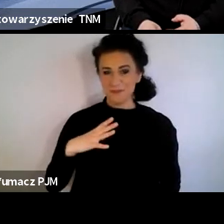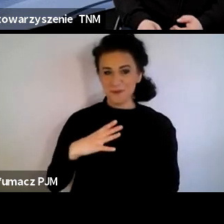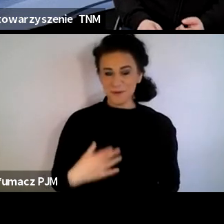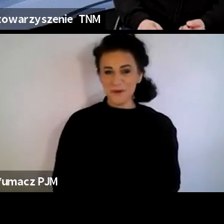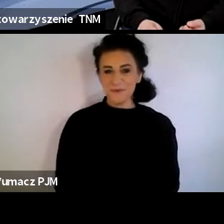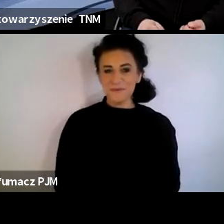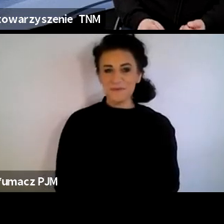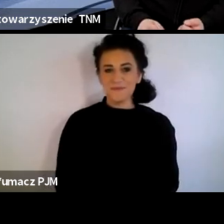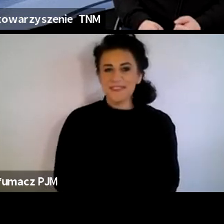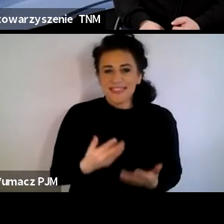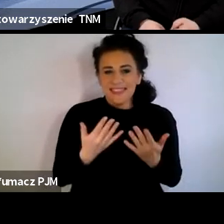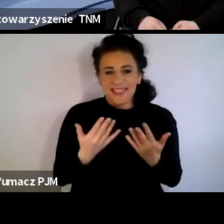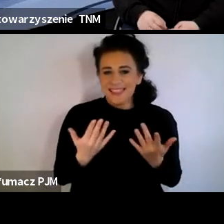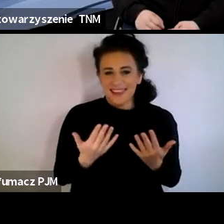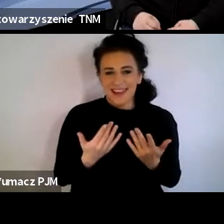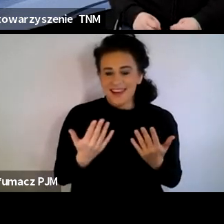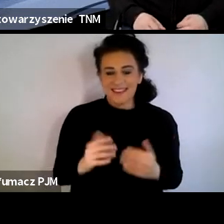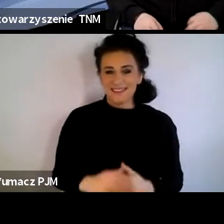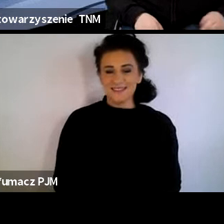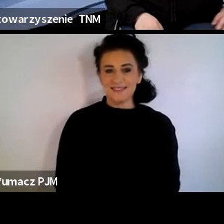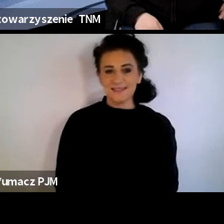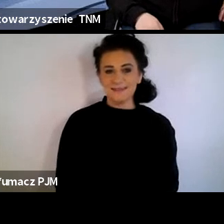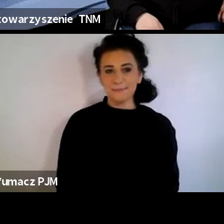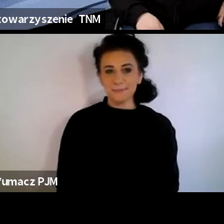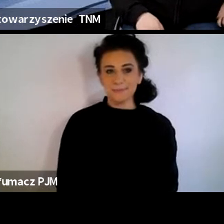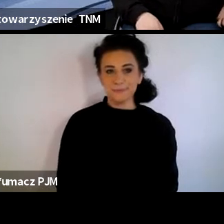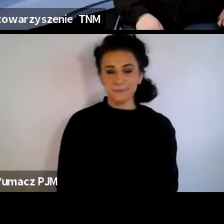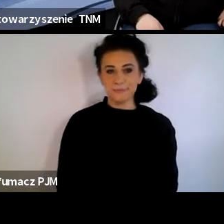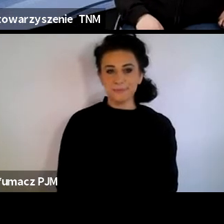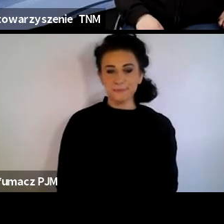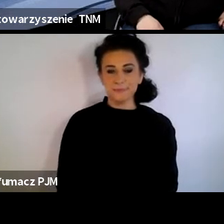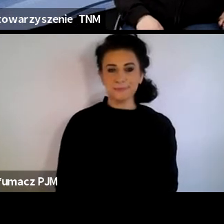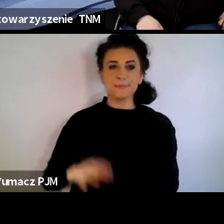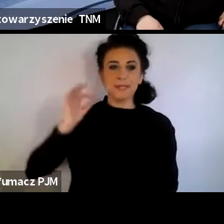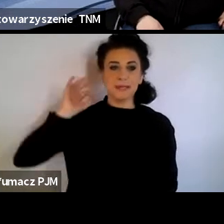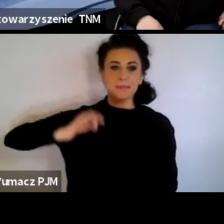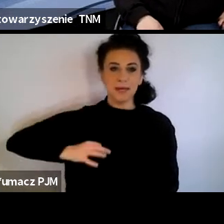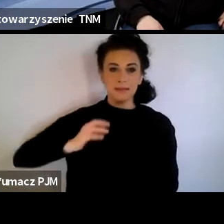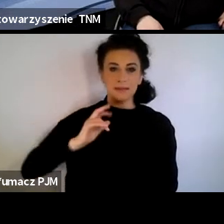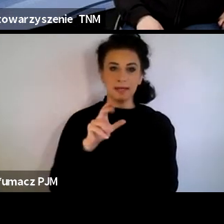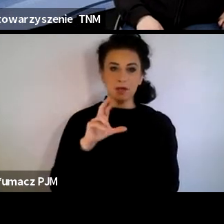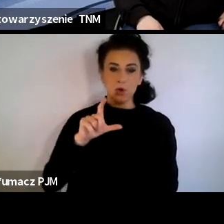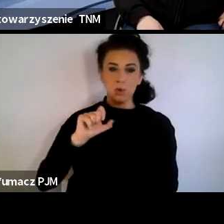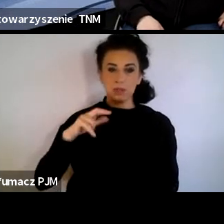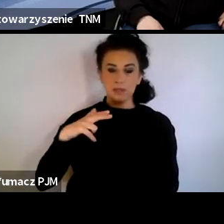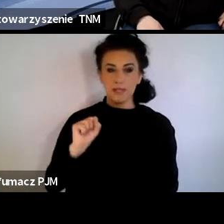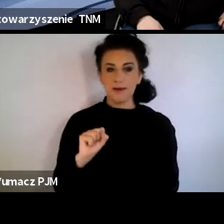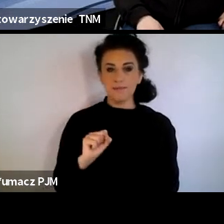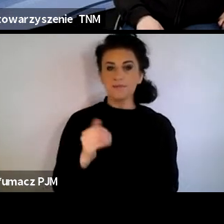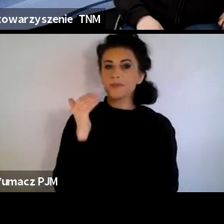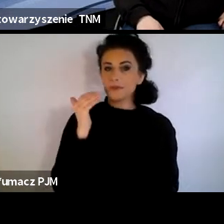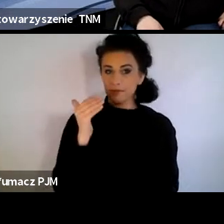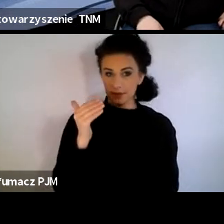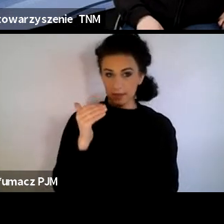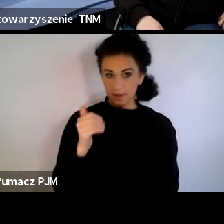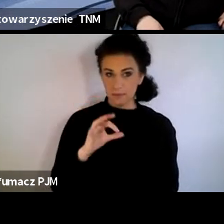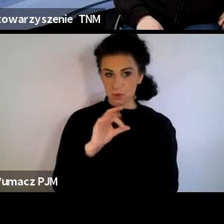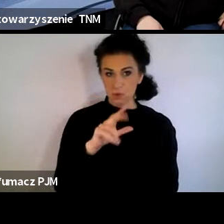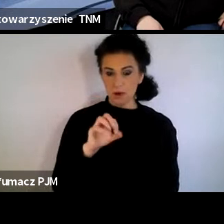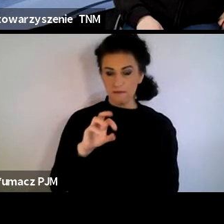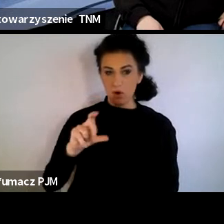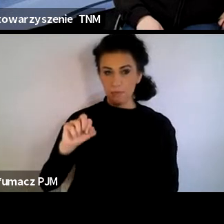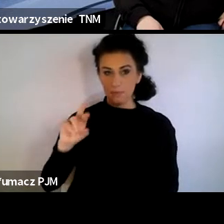Ale tak delikatnie, pani Janie, bardzo delikatnie. O, pani Karolina Dłucik, dzień dobry, witamy. Pan Sławomir